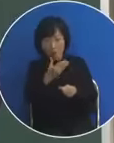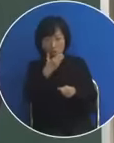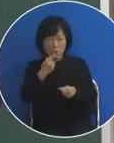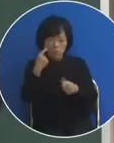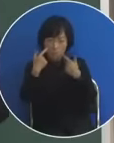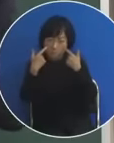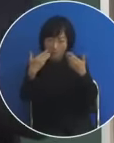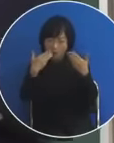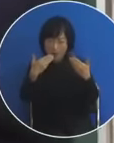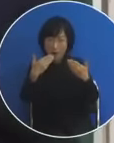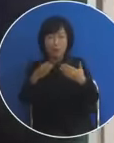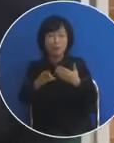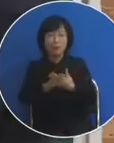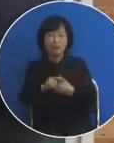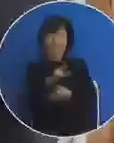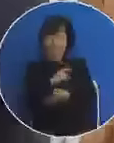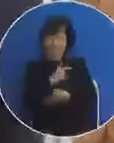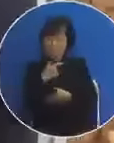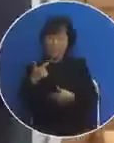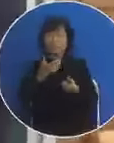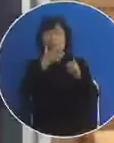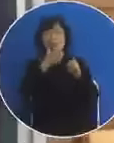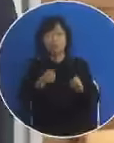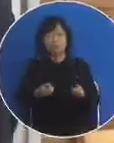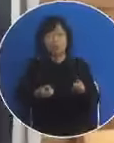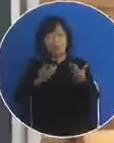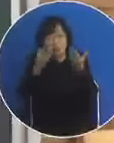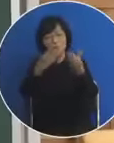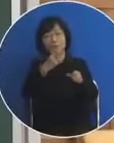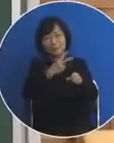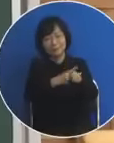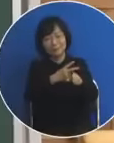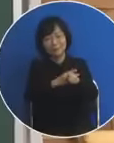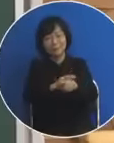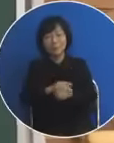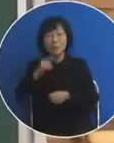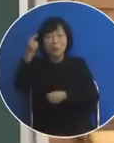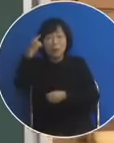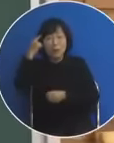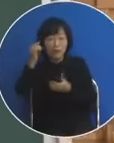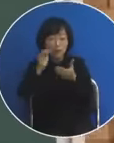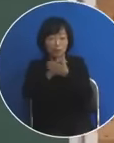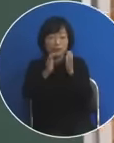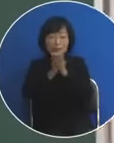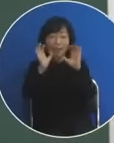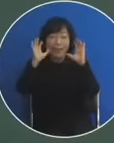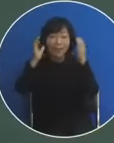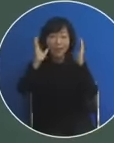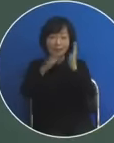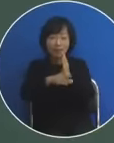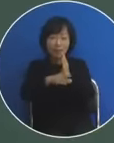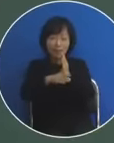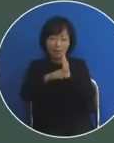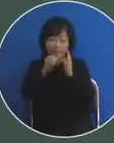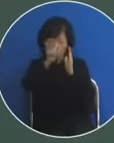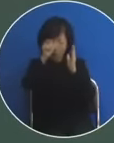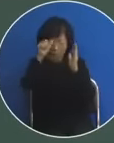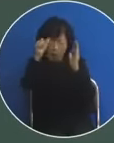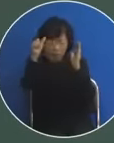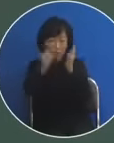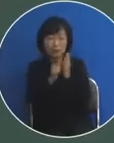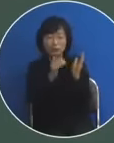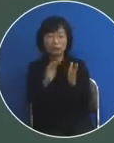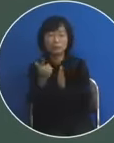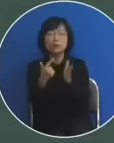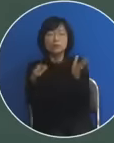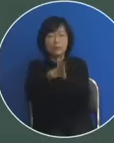겁니다. And if they meet someone who actually has the gospel, that is the greatest blessing. 왜냐? 발판되니까요. Why? Because that becomes their platform. 평생뿐만 아니라 영원히 됩니다.